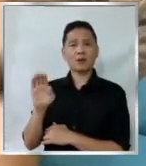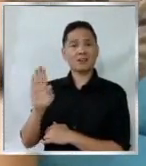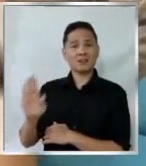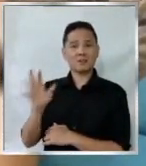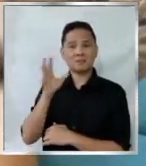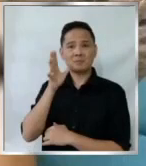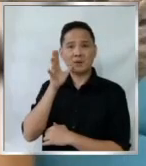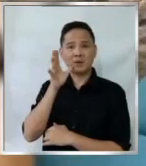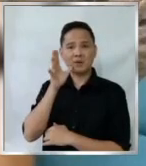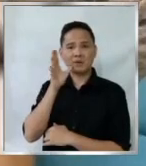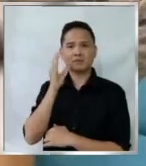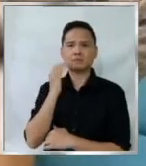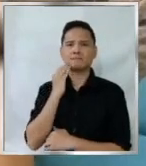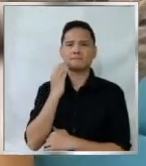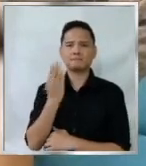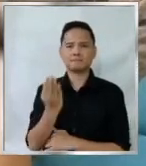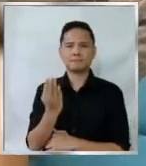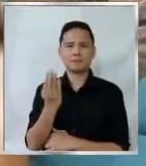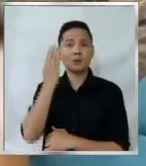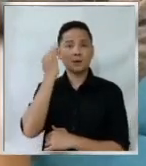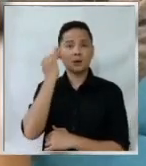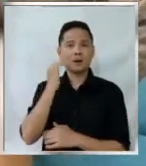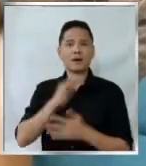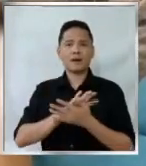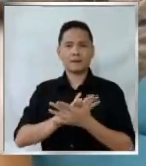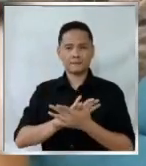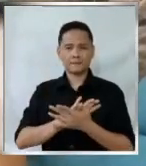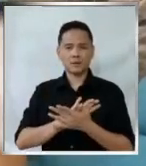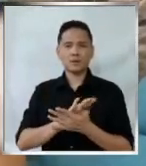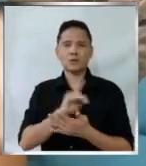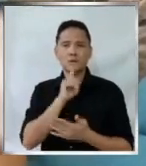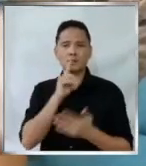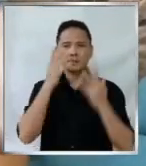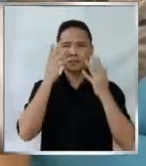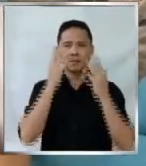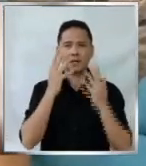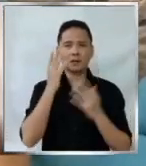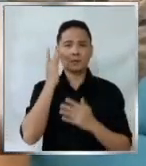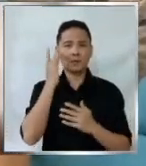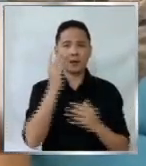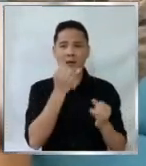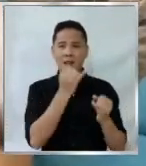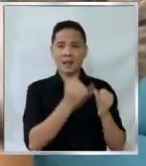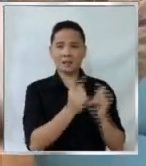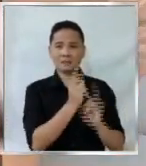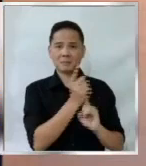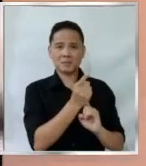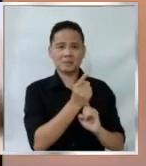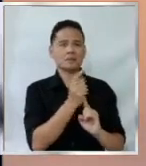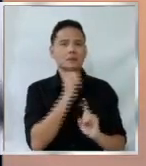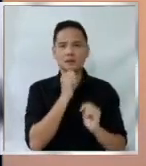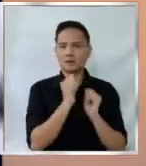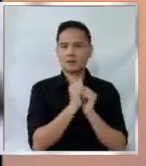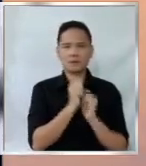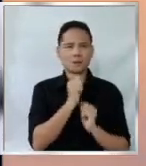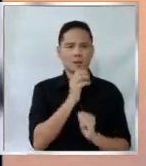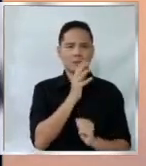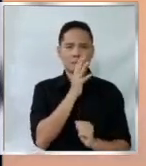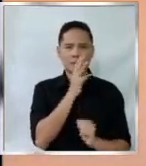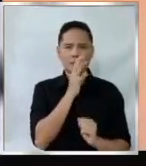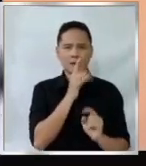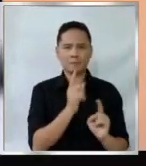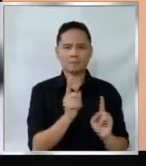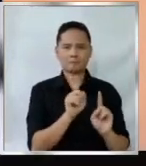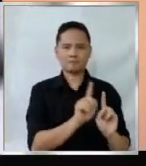na hindi niya nakasama ang ina sa mga huling sandali nito. Nakatutok si Katatibayan. Sorry!